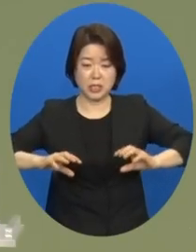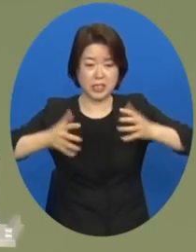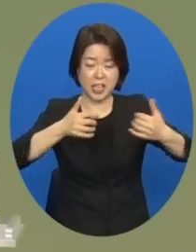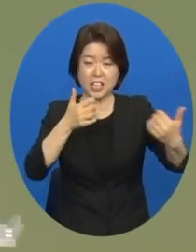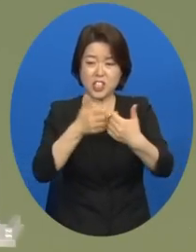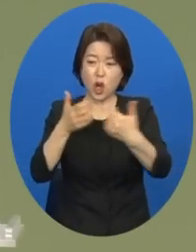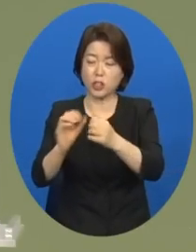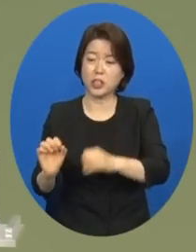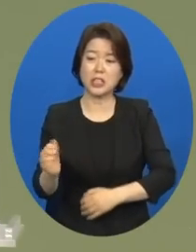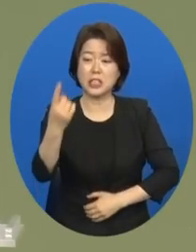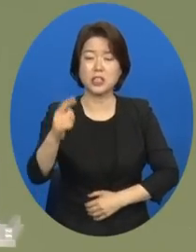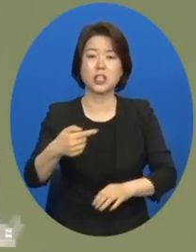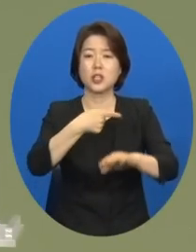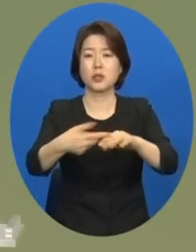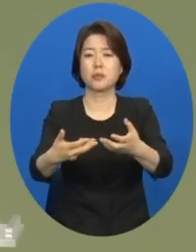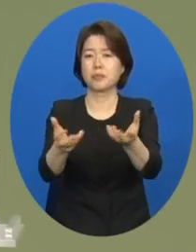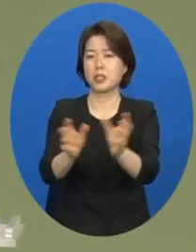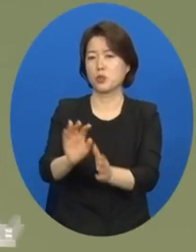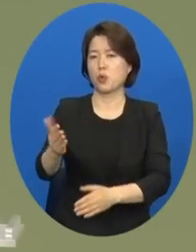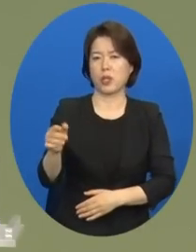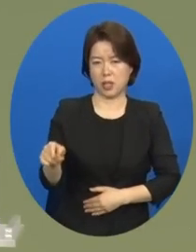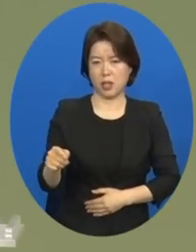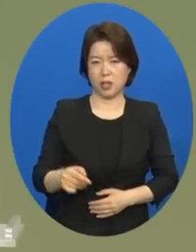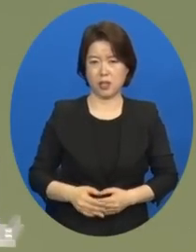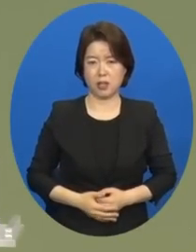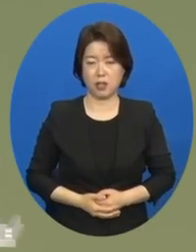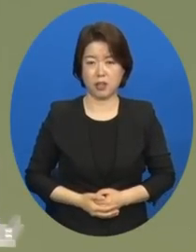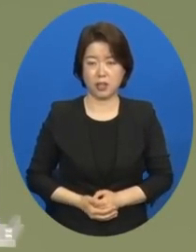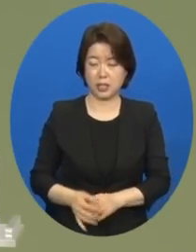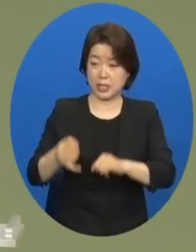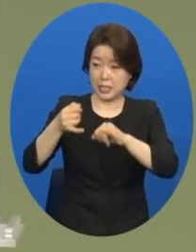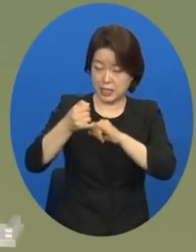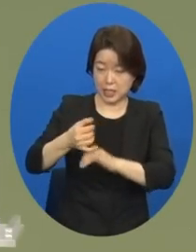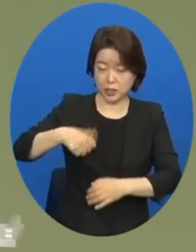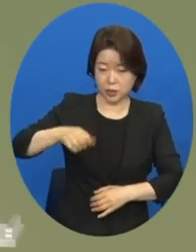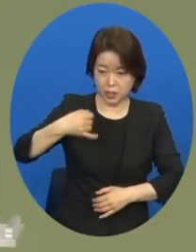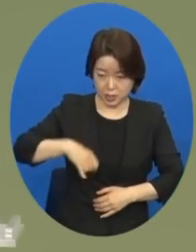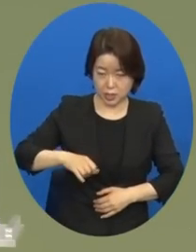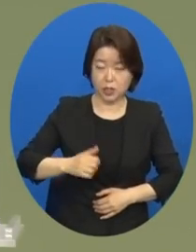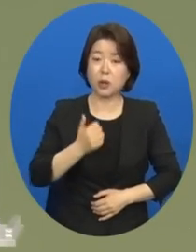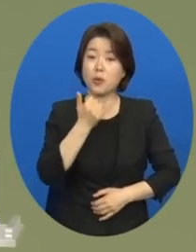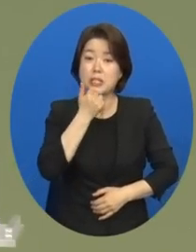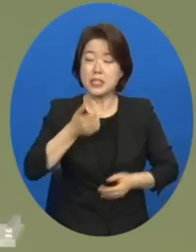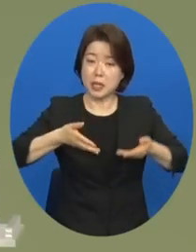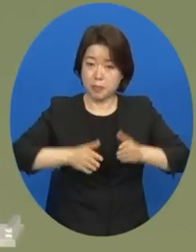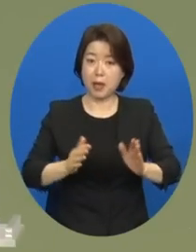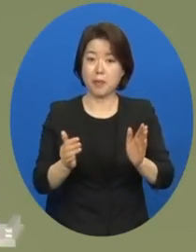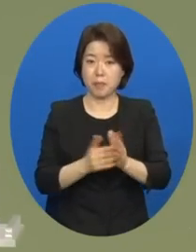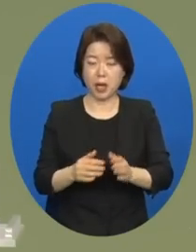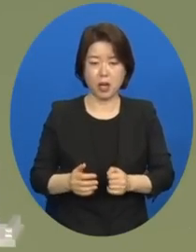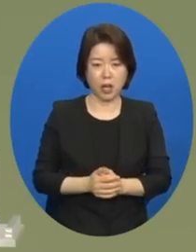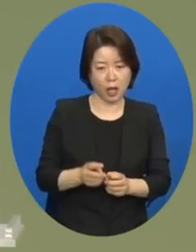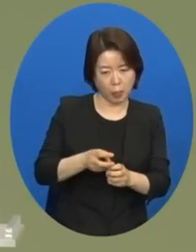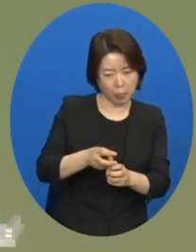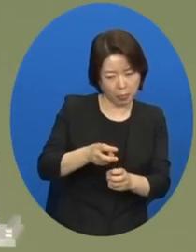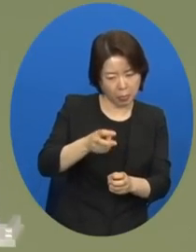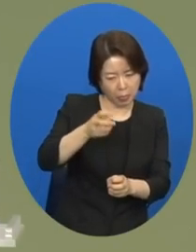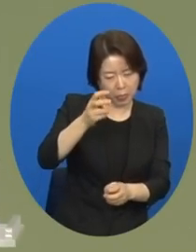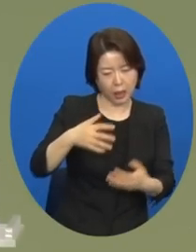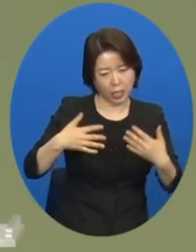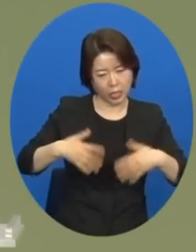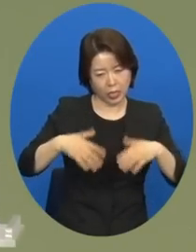자 이스마엘 이후에 약속의 자녀라고 이삭을 낳긴 했습니다 비실비실하고 연약한